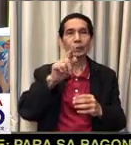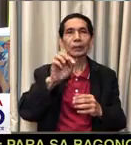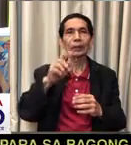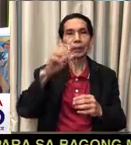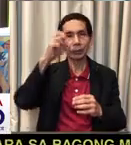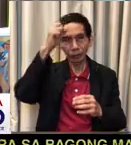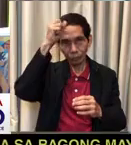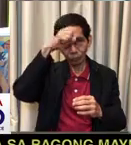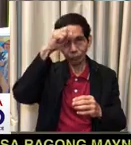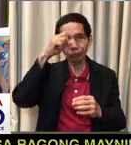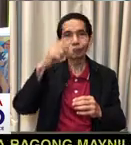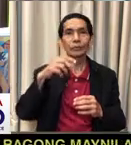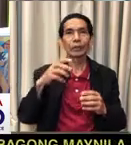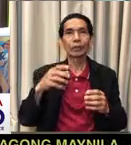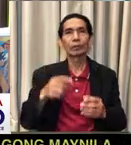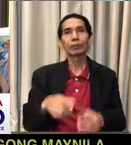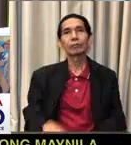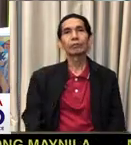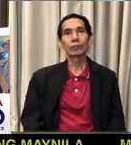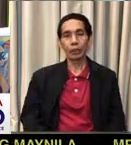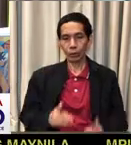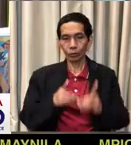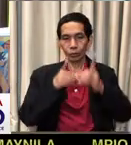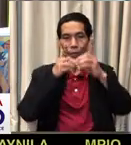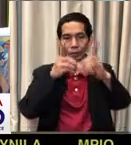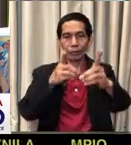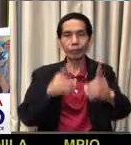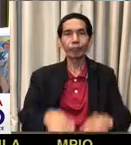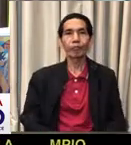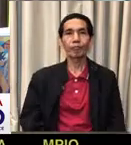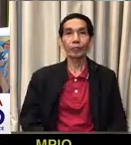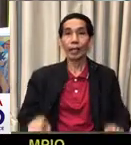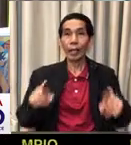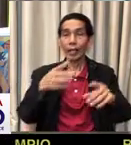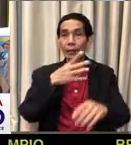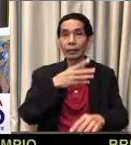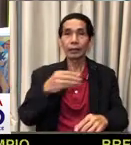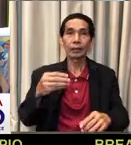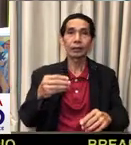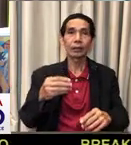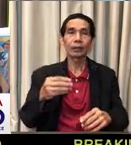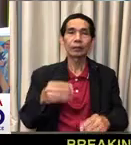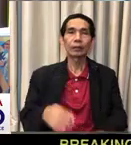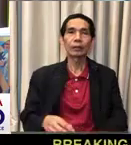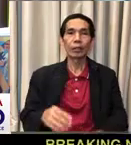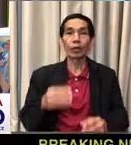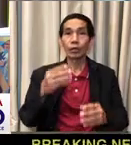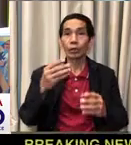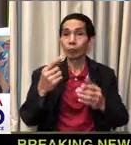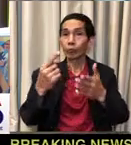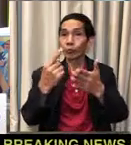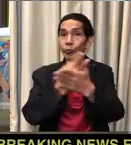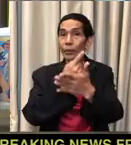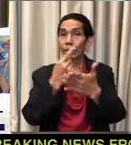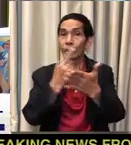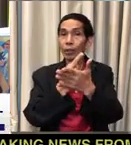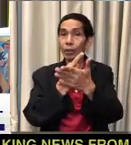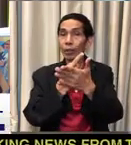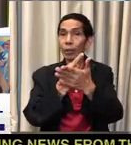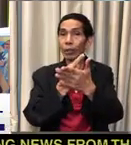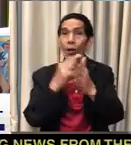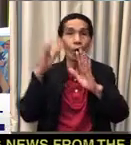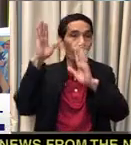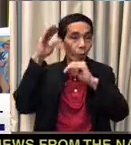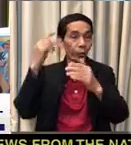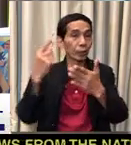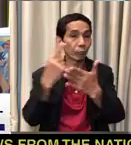Smart. Sila po ang nag-donate niyan. And in a few weeks, hopefully